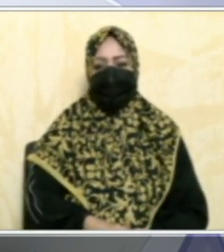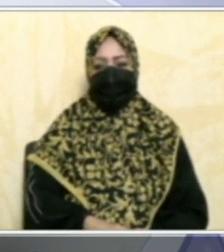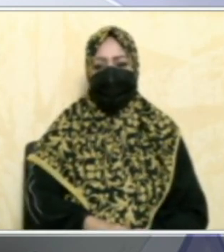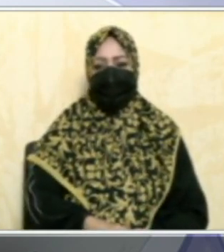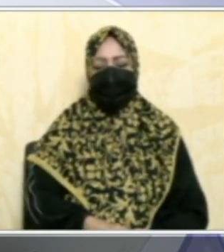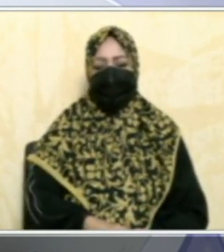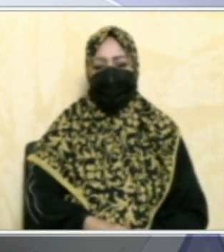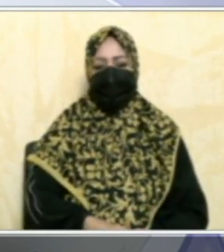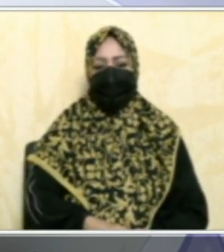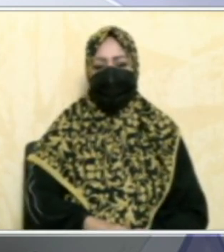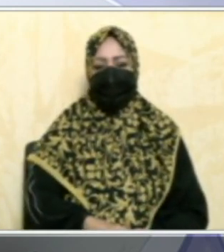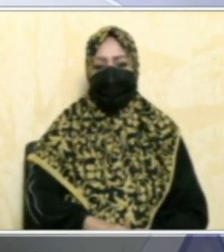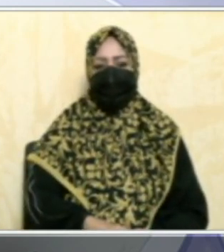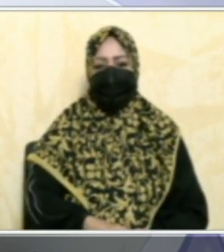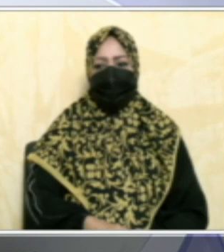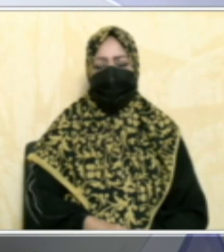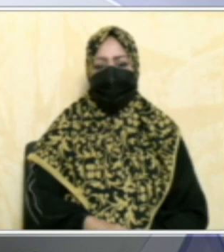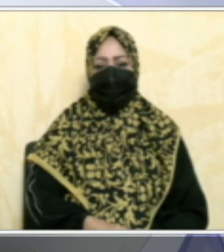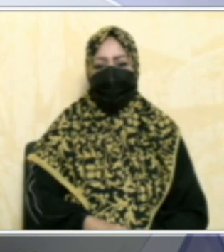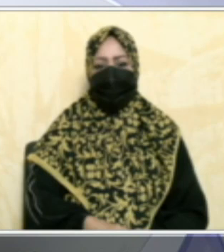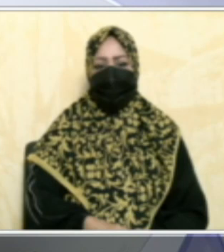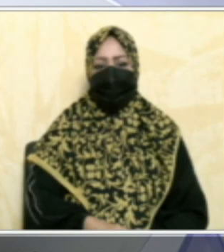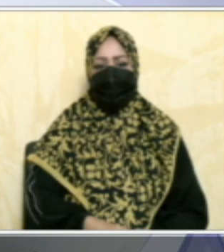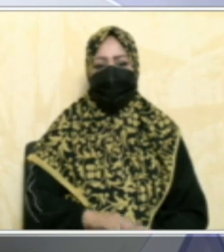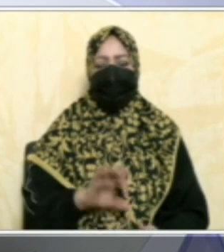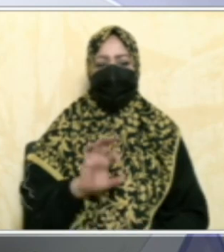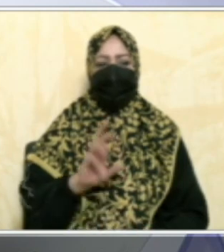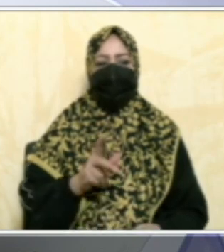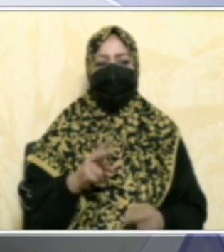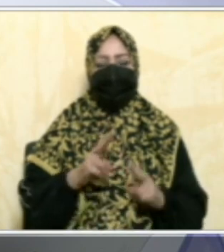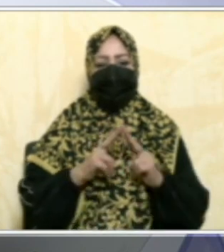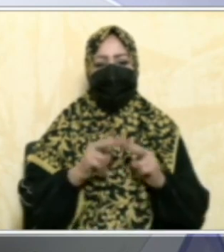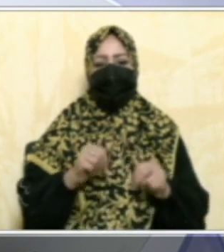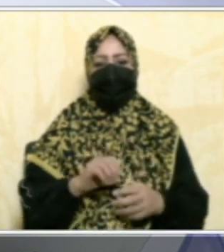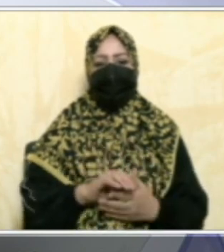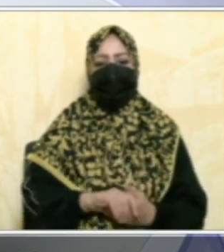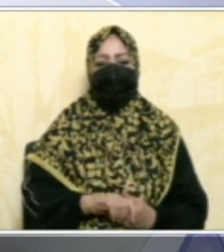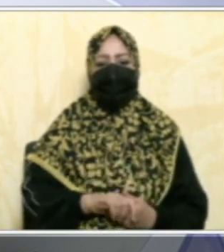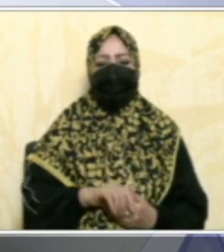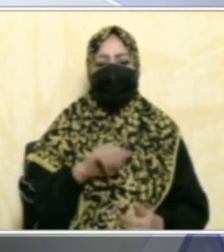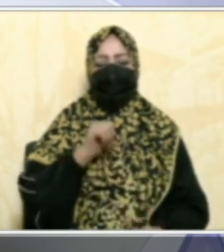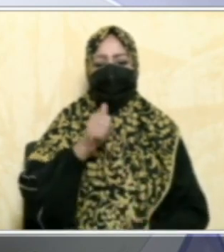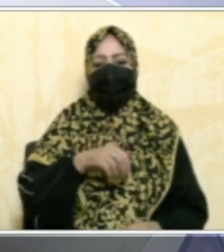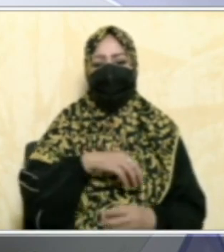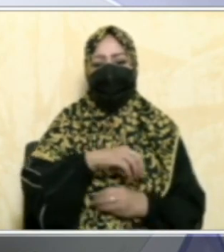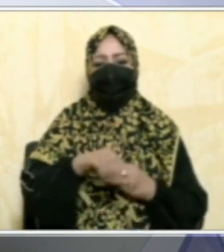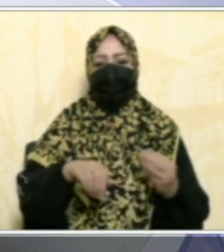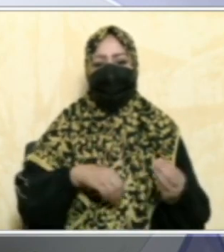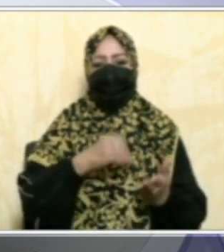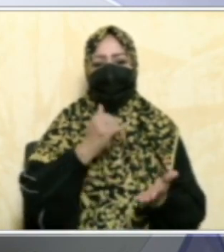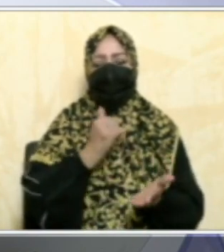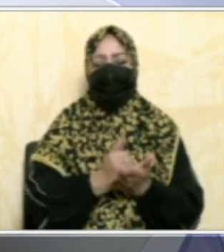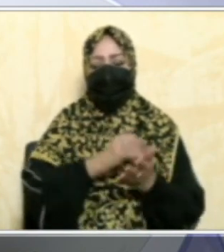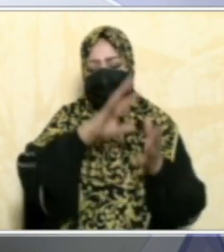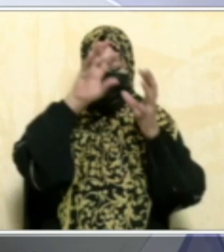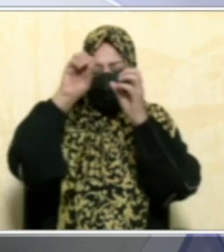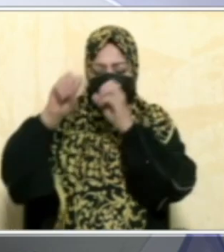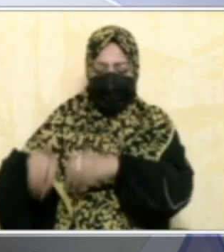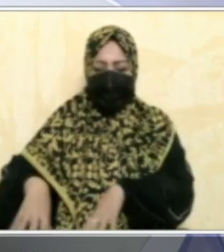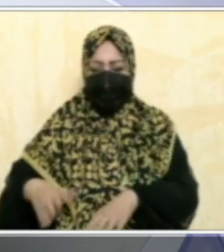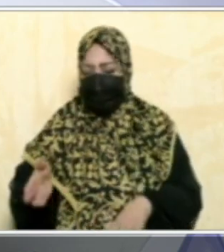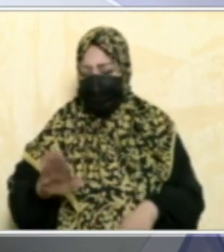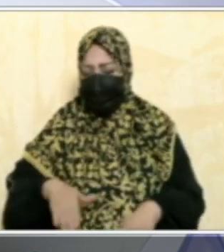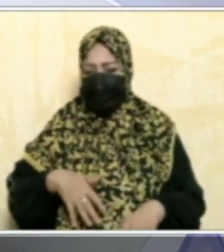الأخ محمد من البيضاء قال هل العمرة والختمة تصل إلى الميت؟ العمرة يعني